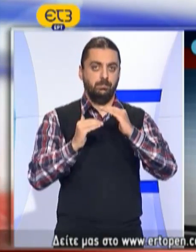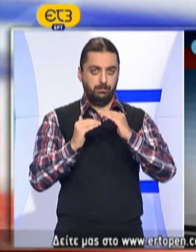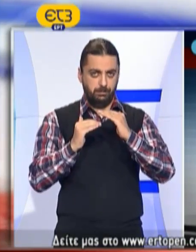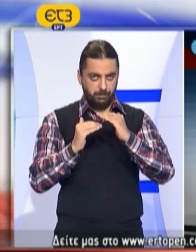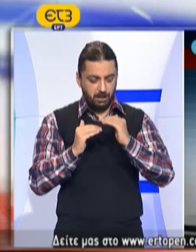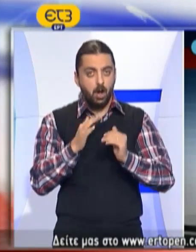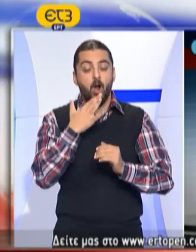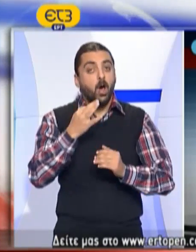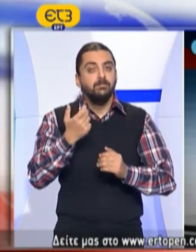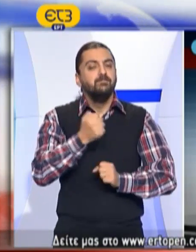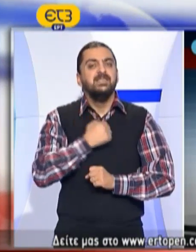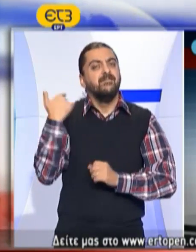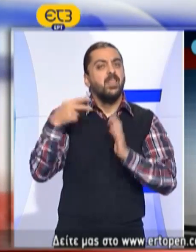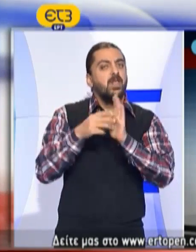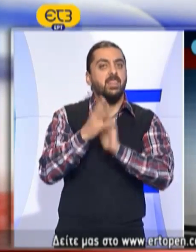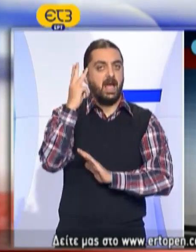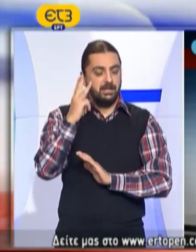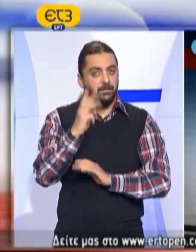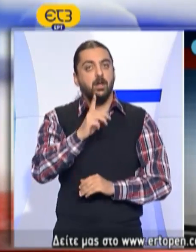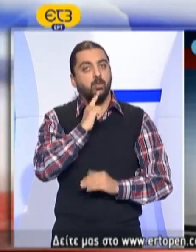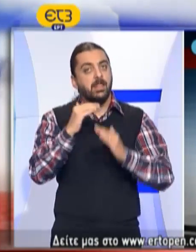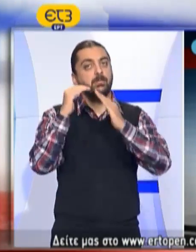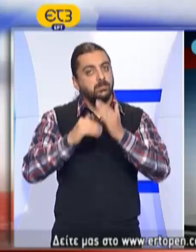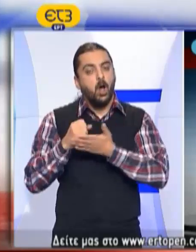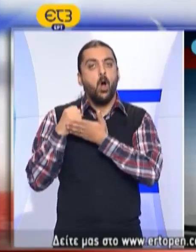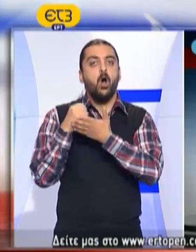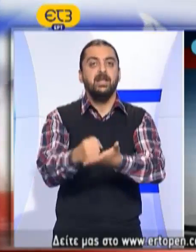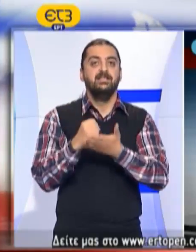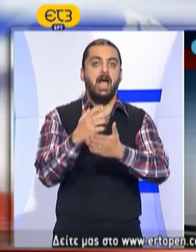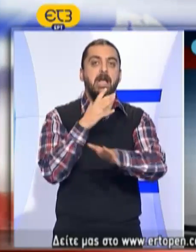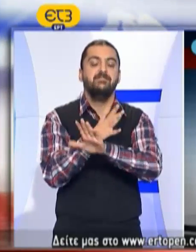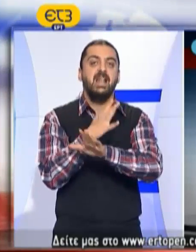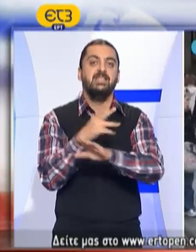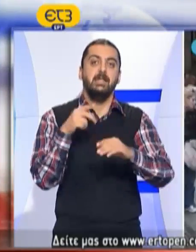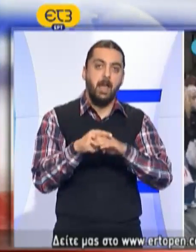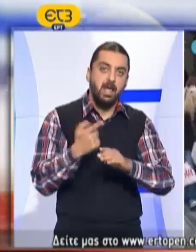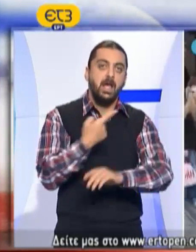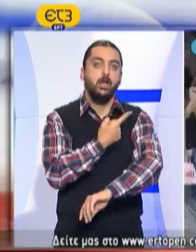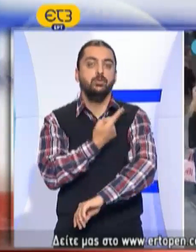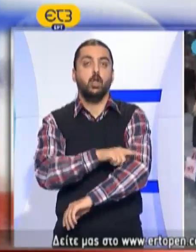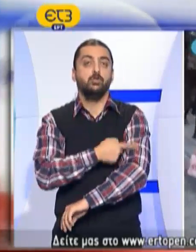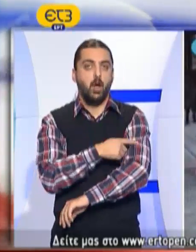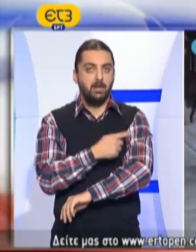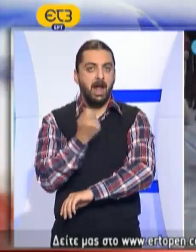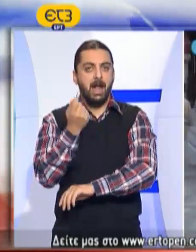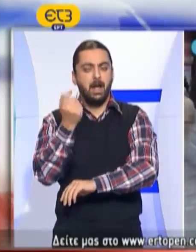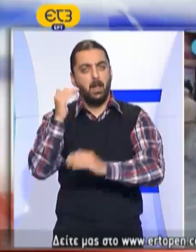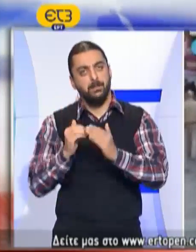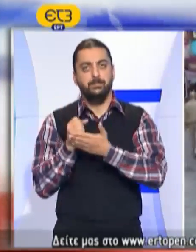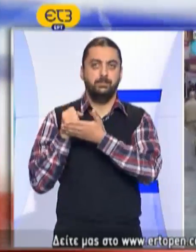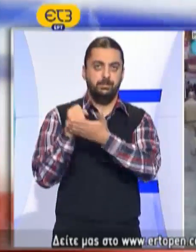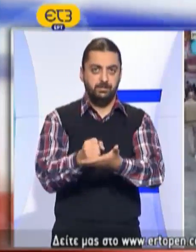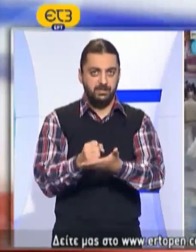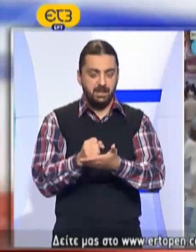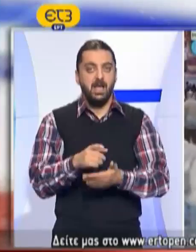εκτιμήσεις του 2013. Μειωμένες θα είναι και οι επιχορηγήσεις των ασφαλιστικών ταμείων και των νοσοκομείων, ενώ δεν περιλαμβάνεται και το μέτρο